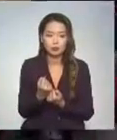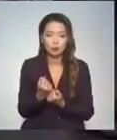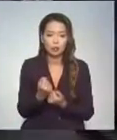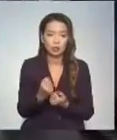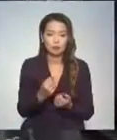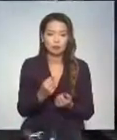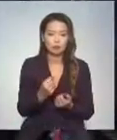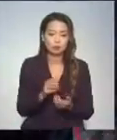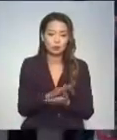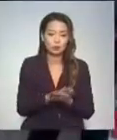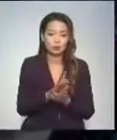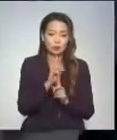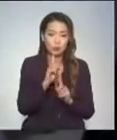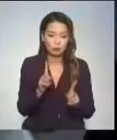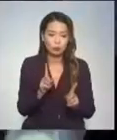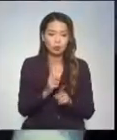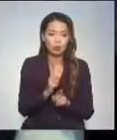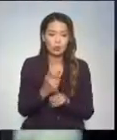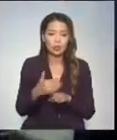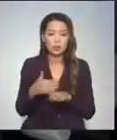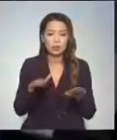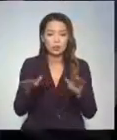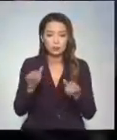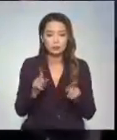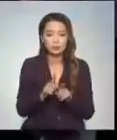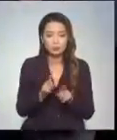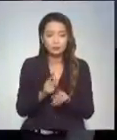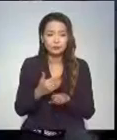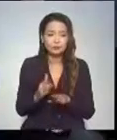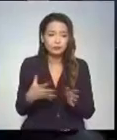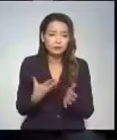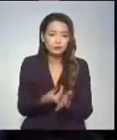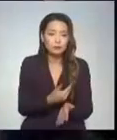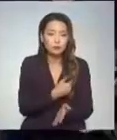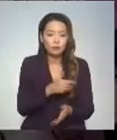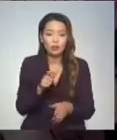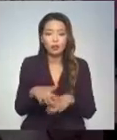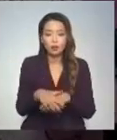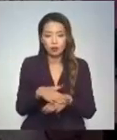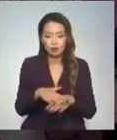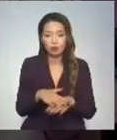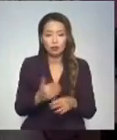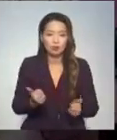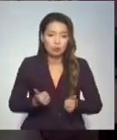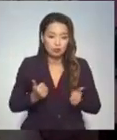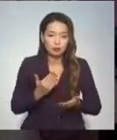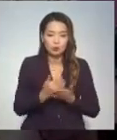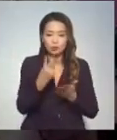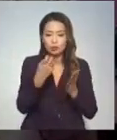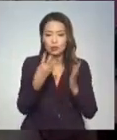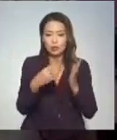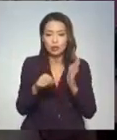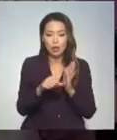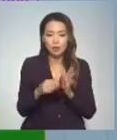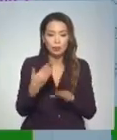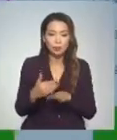ғой. Сол аз кредит алса дағы бір кішкентай несін жабайын деп отырған халық қой енді. Қазақстанда 246